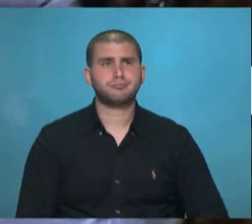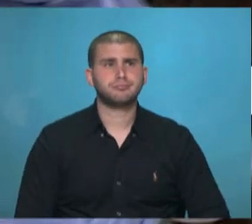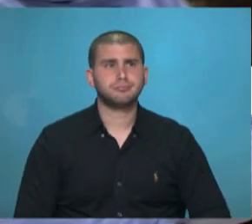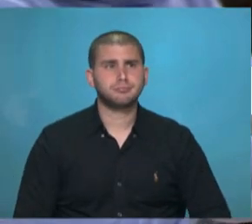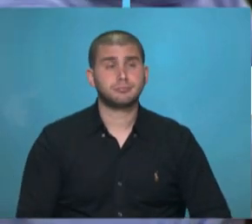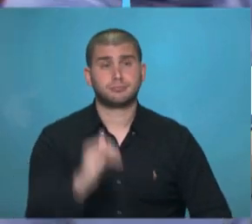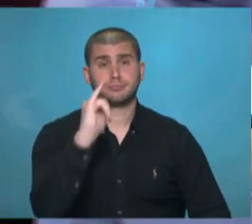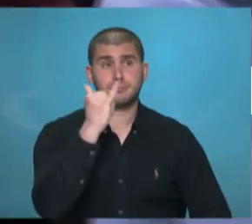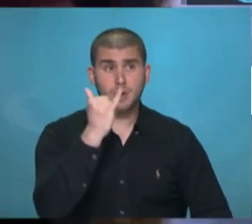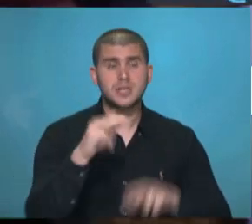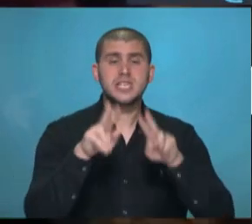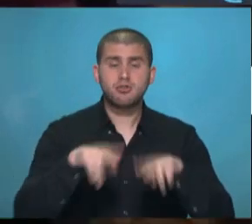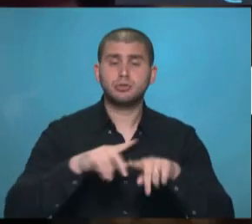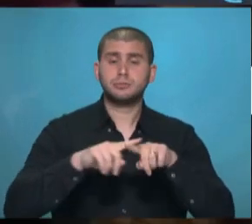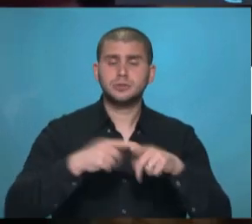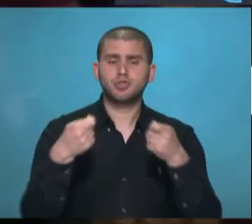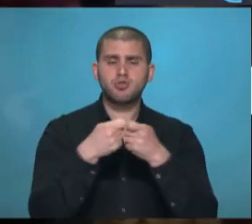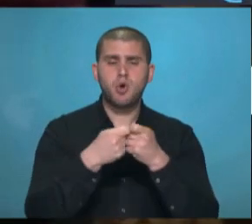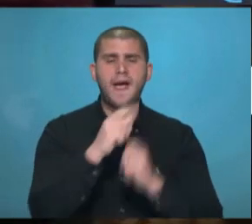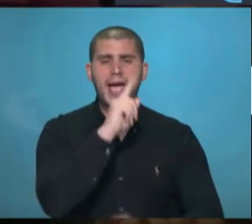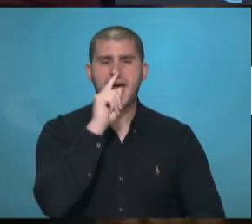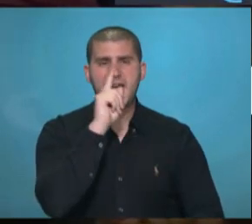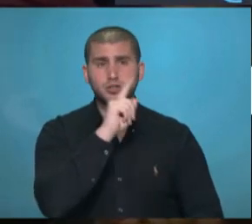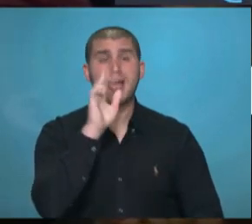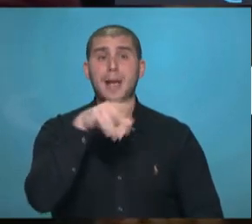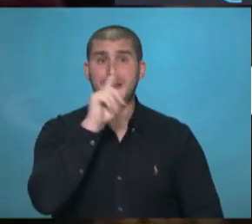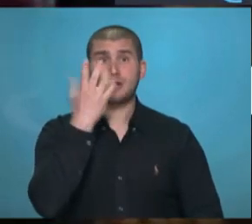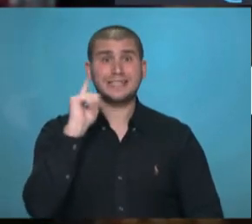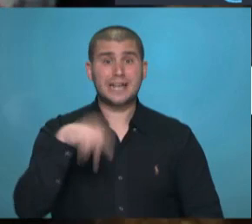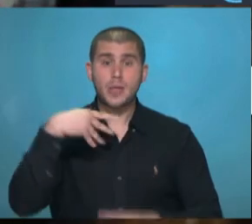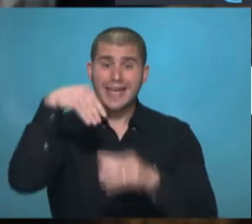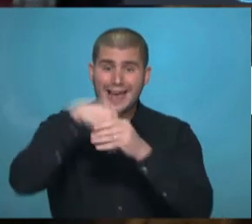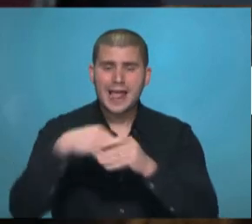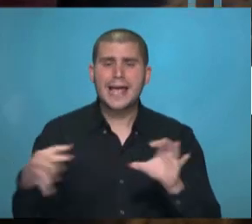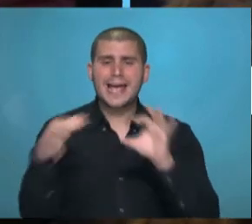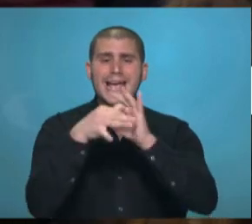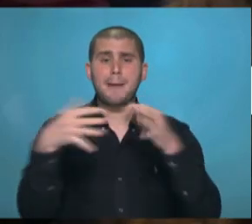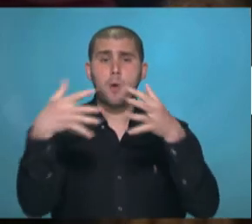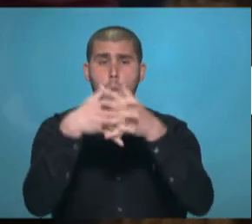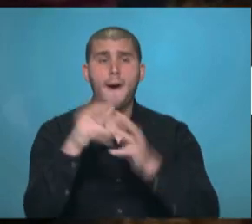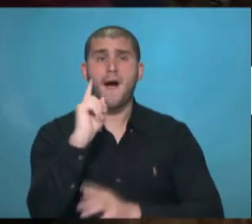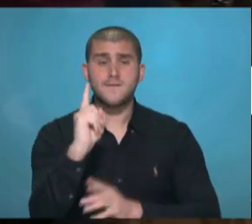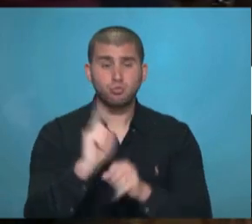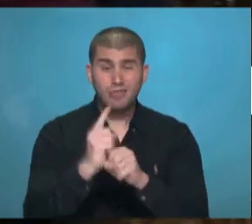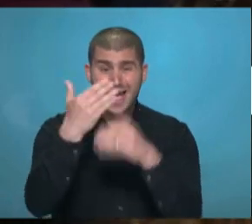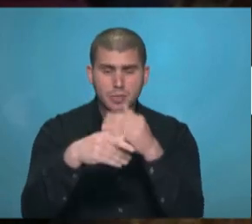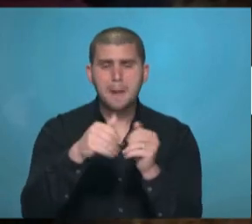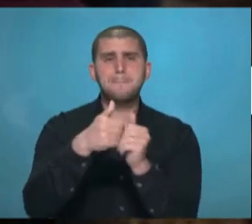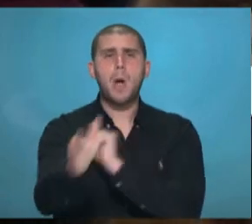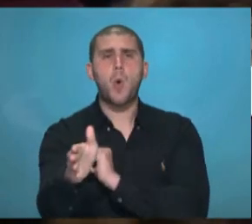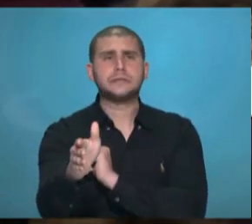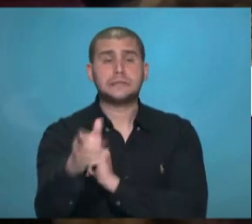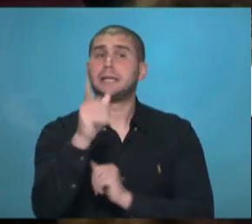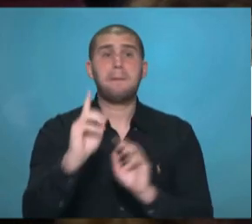נכון, מיכל, ויש גם אלמנט שקשור באלי ישי, כי גם אלי ישי היה אמור להיות חלק מהחיבור הגדול הזה, אבל ברגע האחרון הוא נשאר בחוץ. מה שקרה